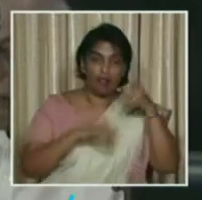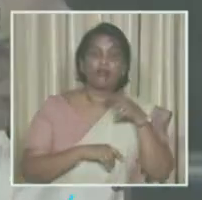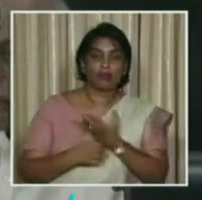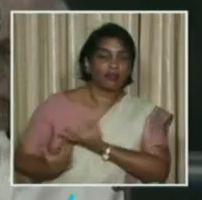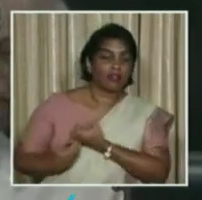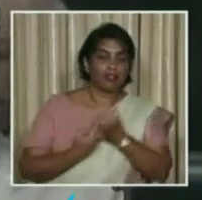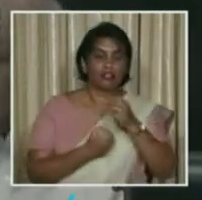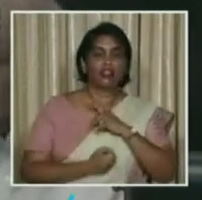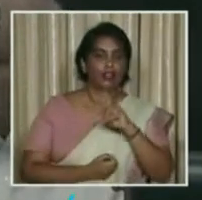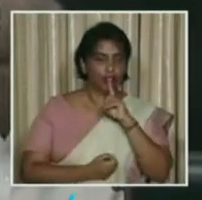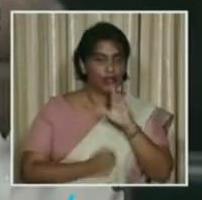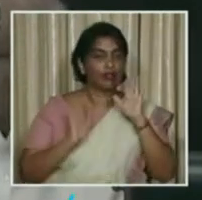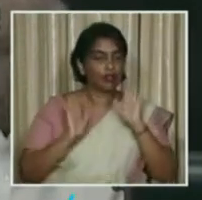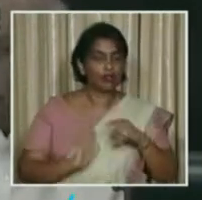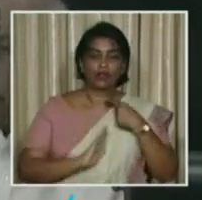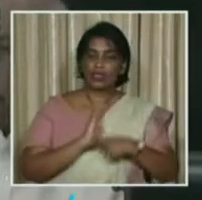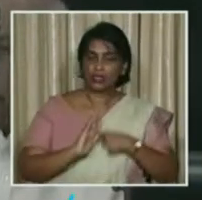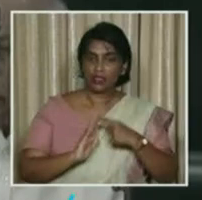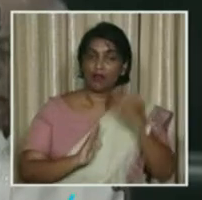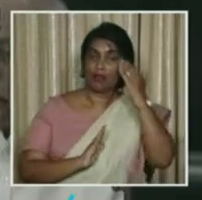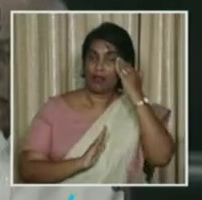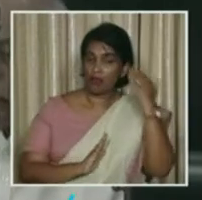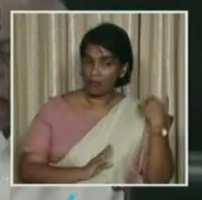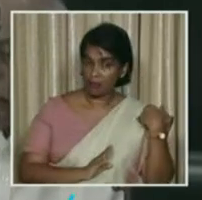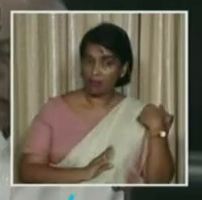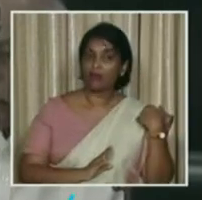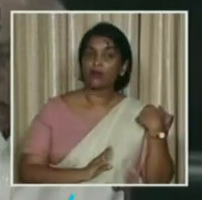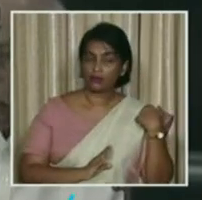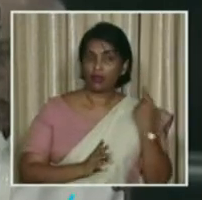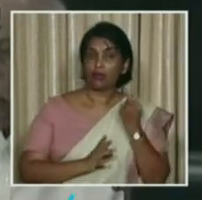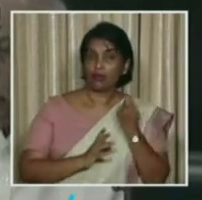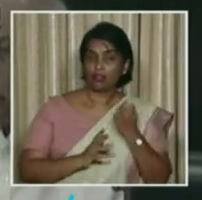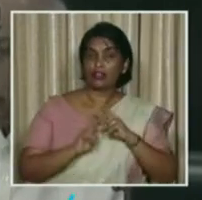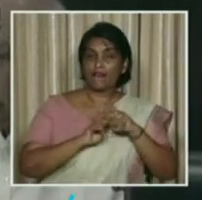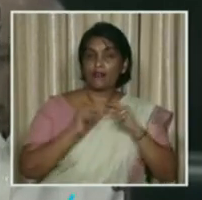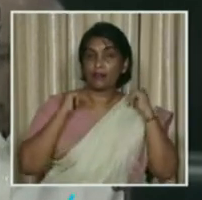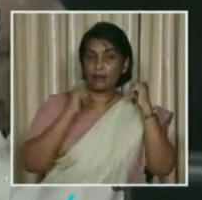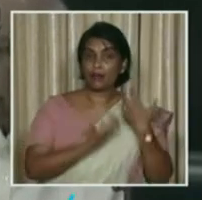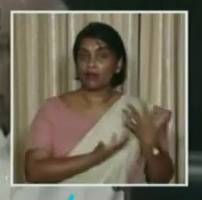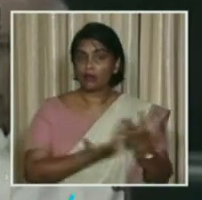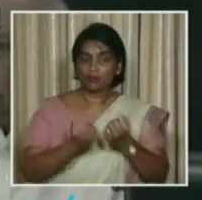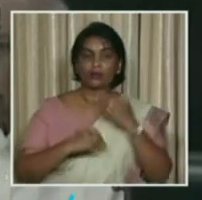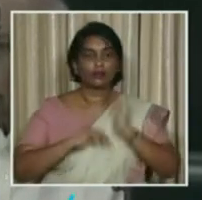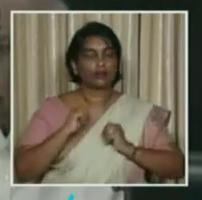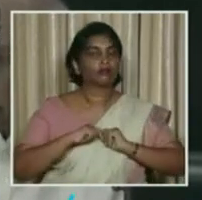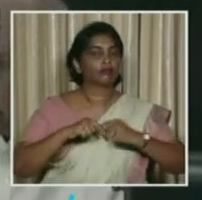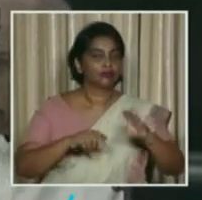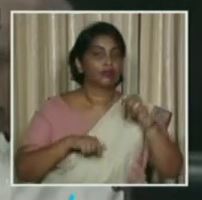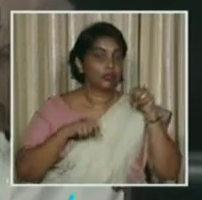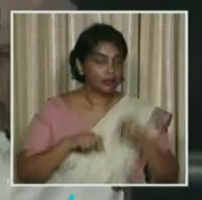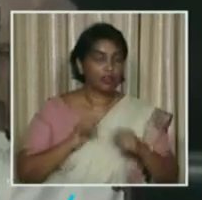මන්ත්‍රීතුමා කියලා කිව්වා. නමුත් ශ්‍රී ලංකා මාතාව ආර්ථික වැල් පාර්ලිමේන්තුව එගොඩ කරන්නට මට ක්‍රියා කළ බව